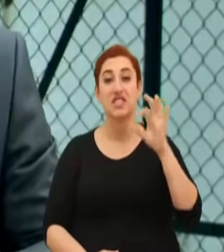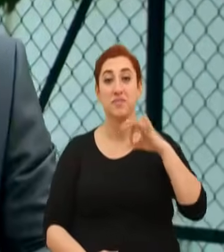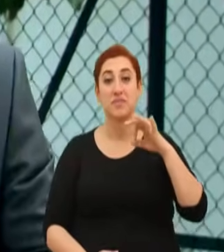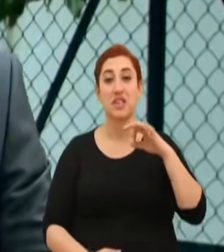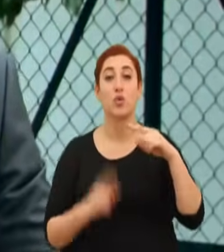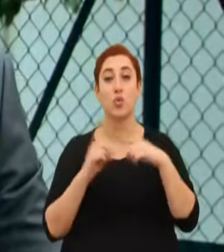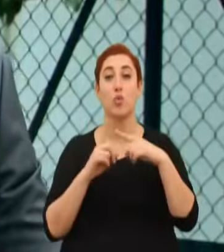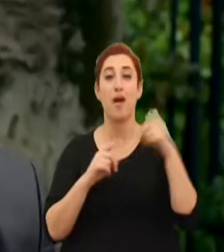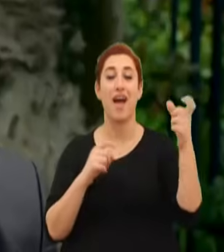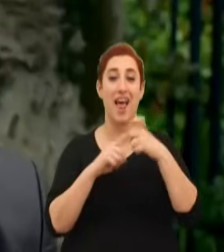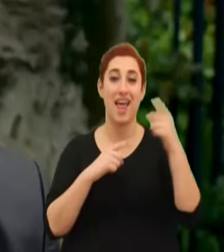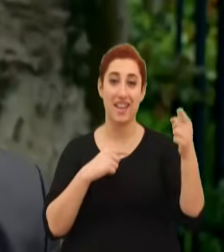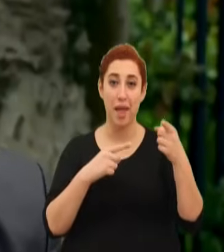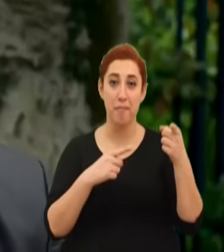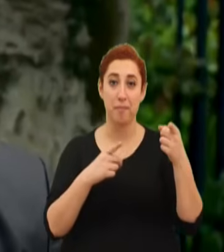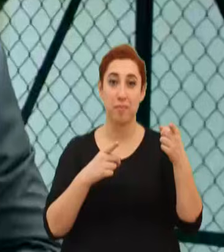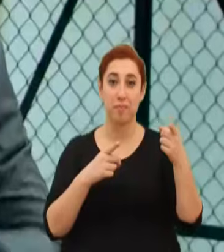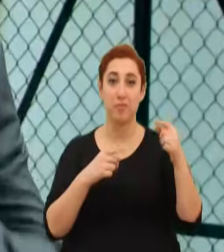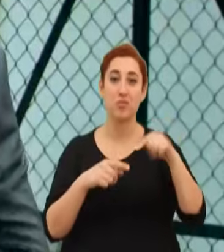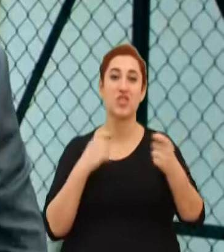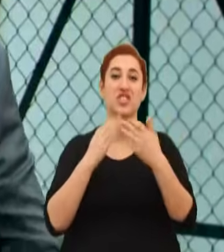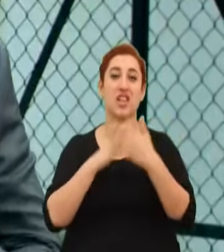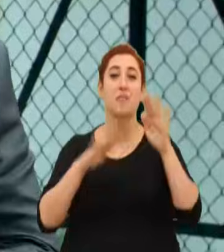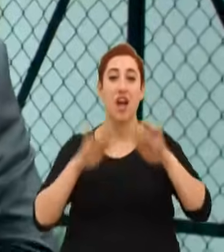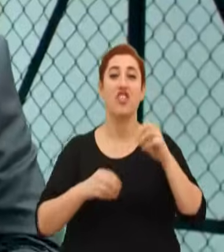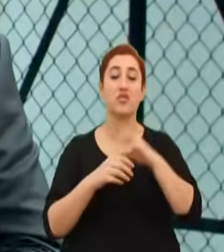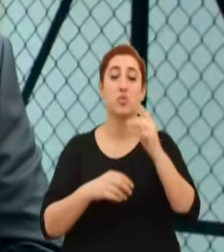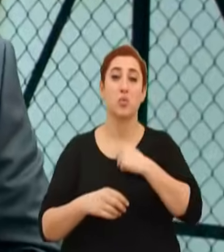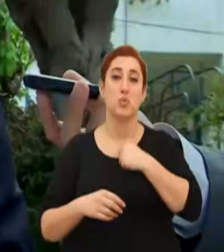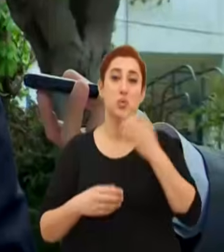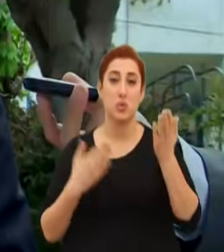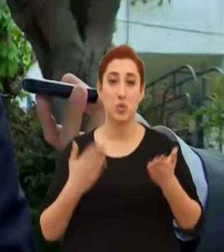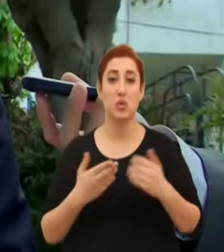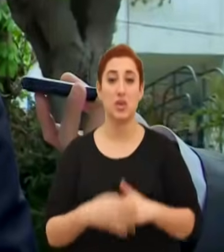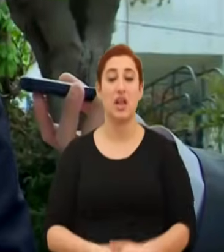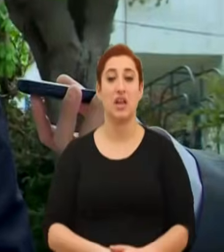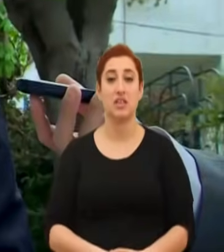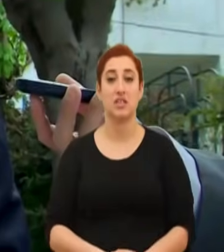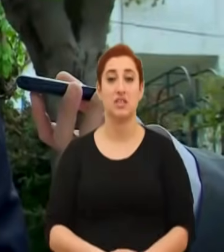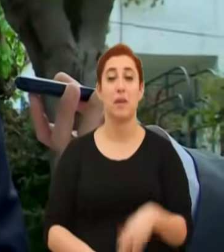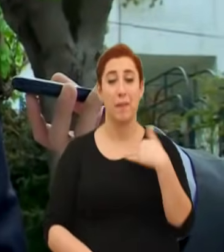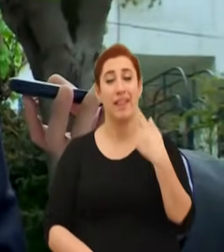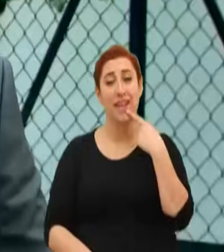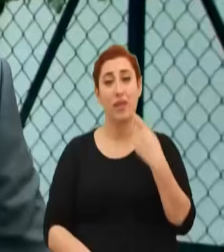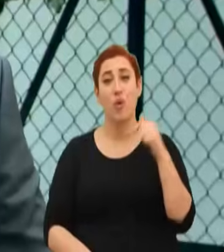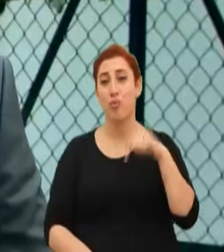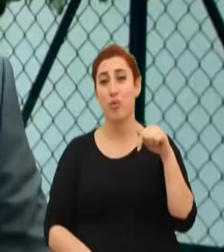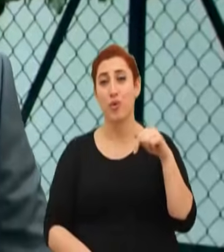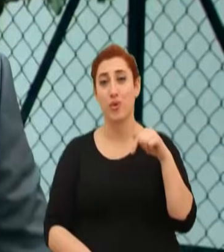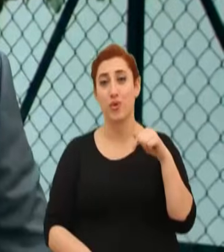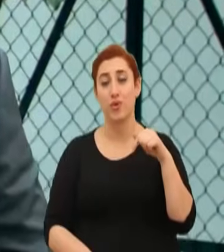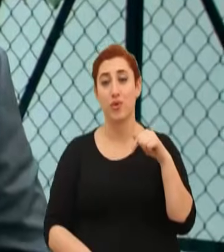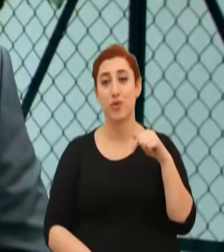Şimdi Tuğba ile Erdem bu iş yarım kaldı diye çok üzüldü efendim. Ben de diyorum ki bugün